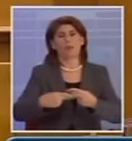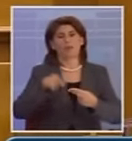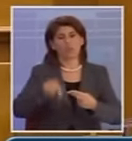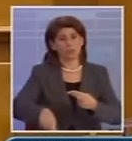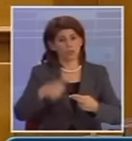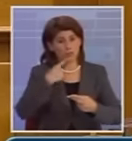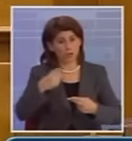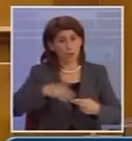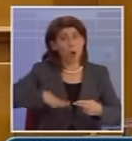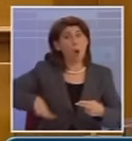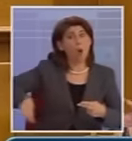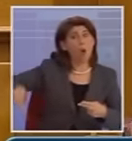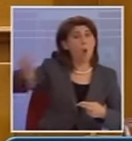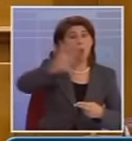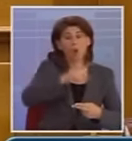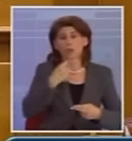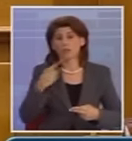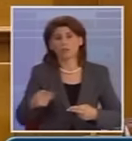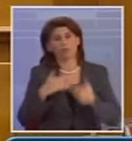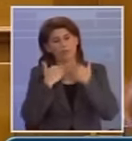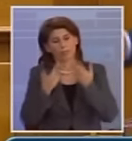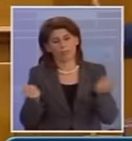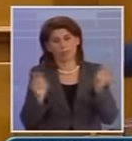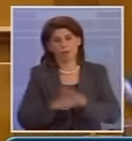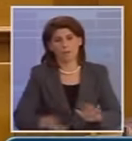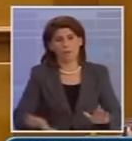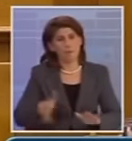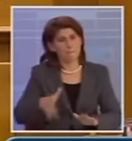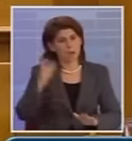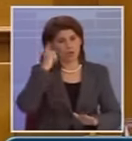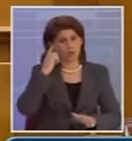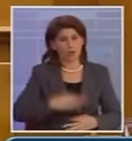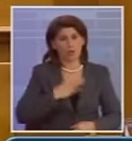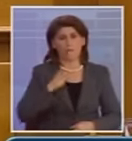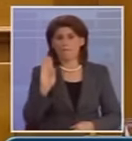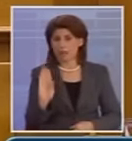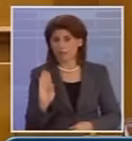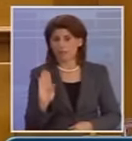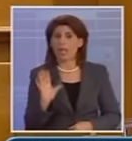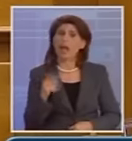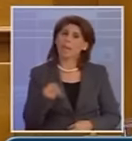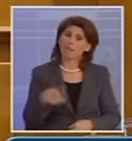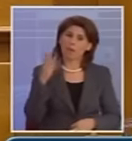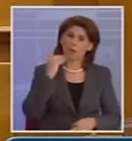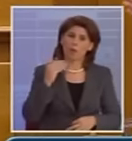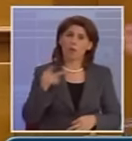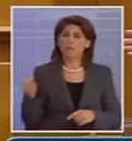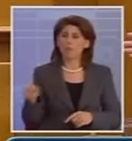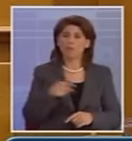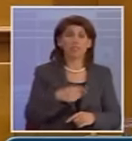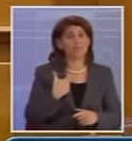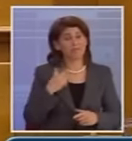σας το είπανε όλοι, δεν γίνεται. Και μάλλον το κατάλαβε και ο κύριος Βαρουφάκης, αλλά με αυτά που ακούω από εδώ και από εκεί δεν παίρνω